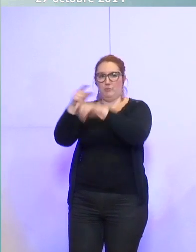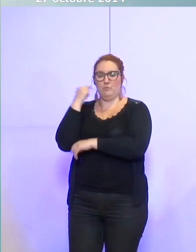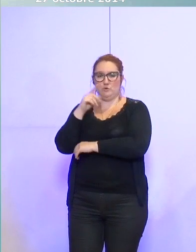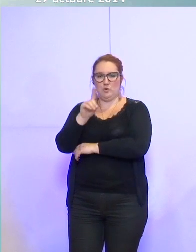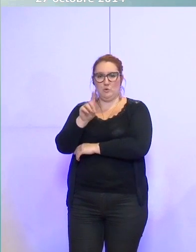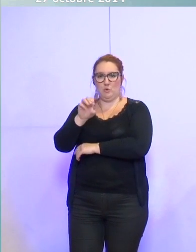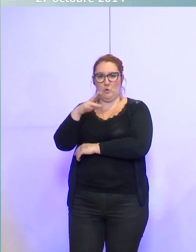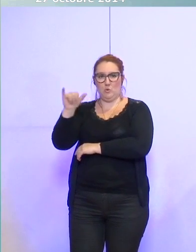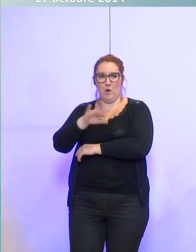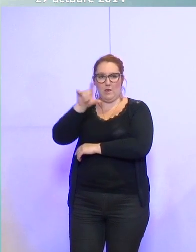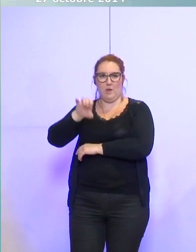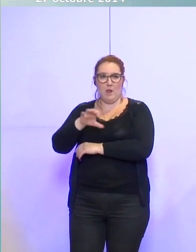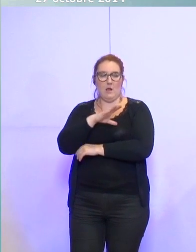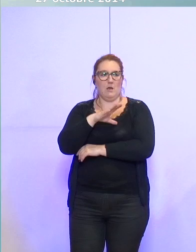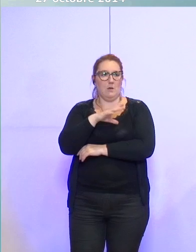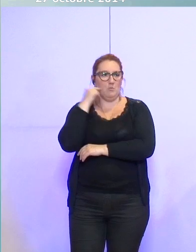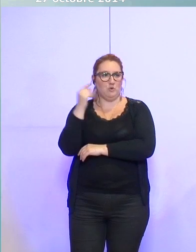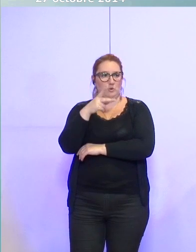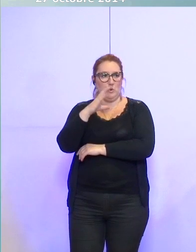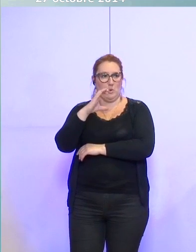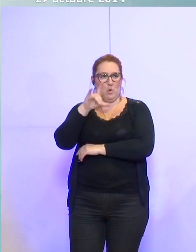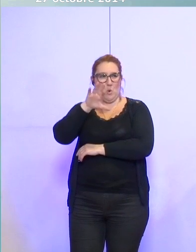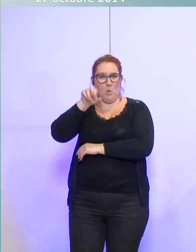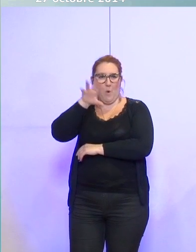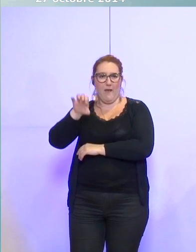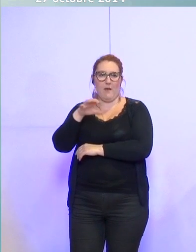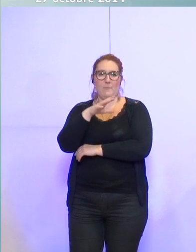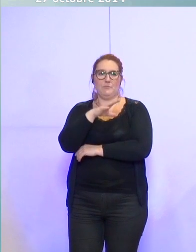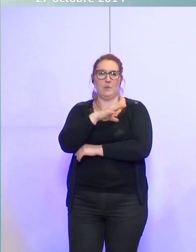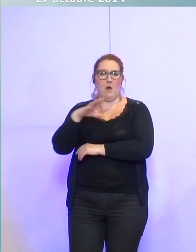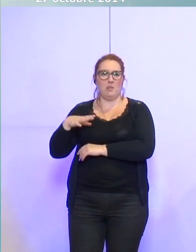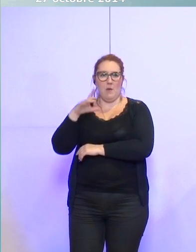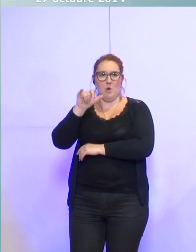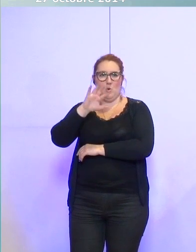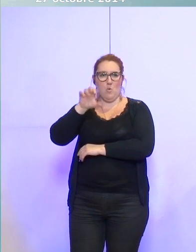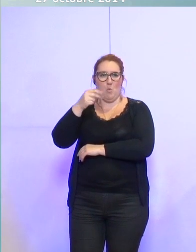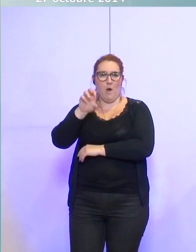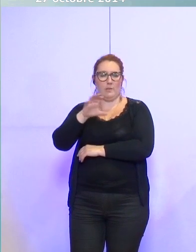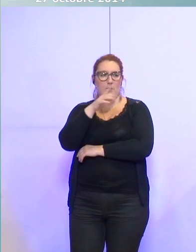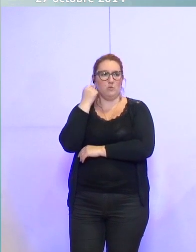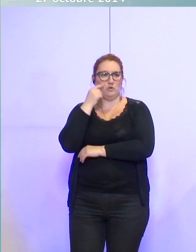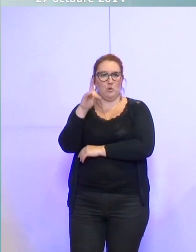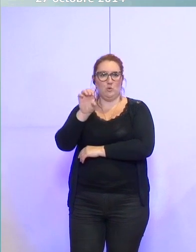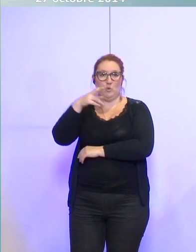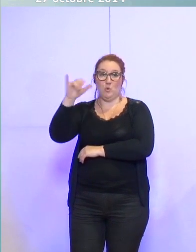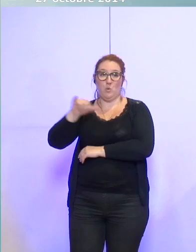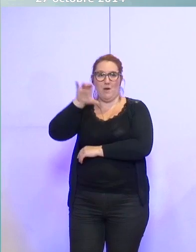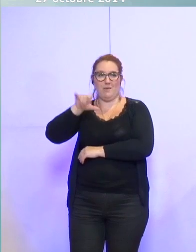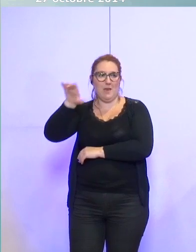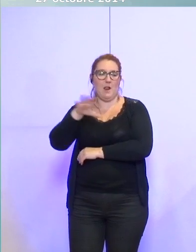soirée. Pascal Couer, Laetitia Lemoine, Alain Denoyel, Lucille